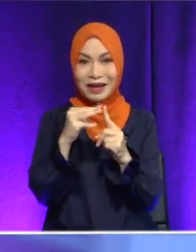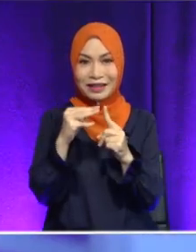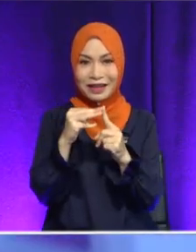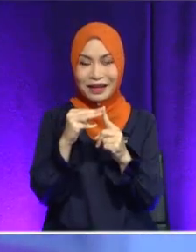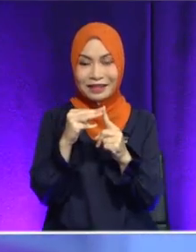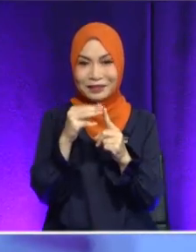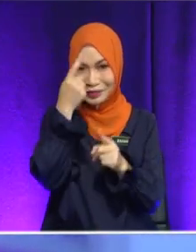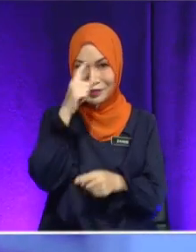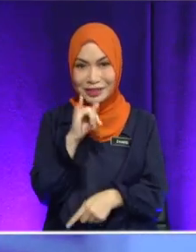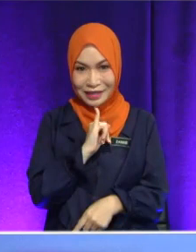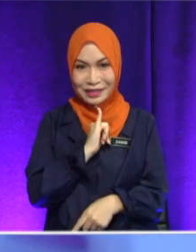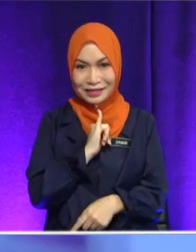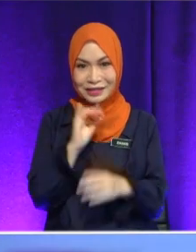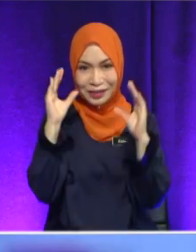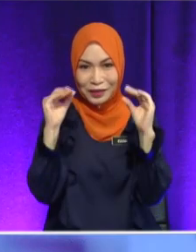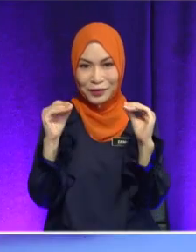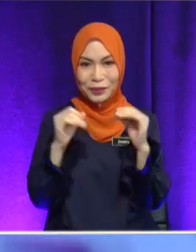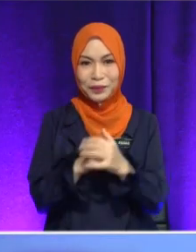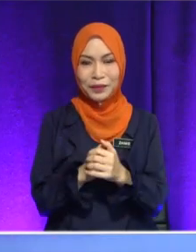yang sama di depan